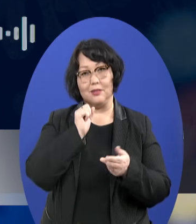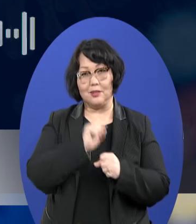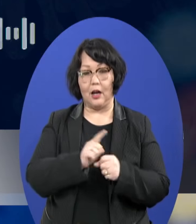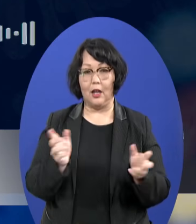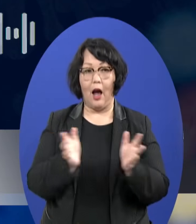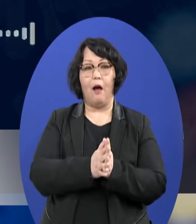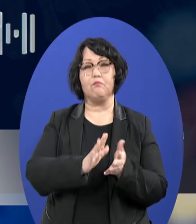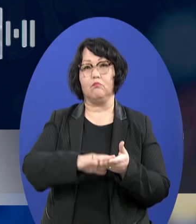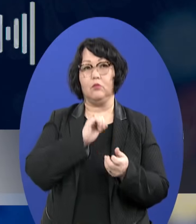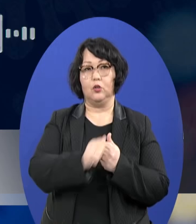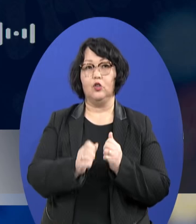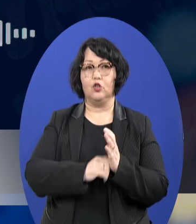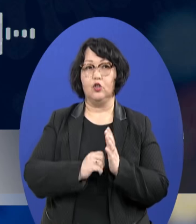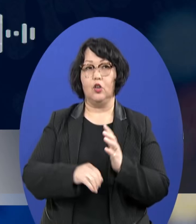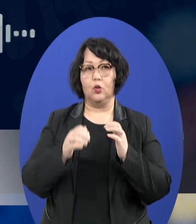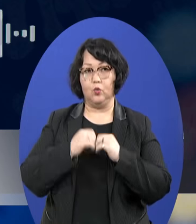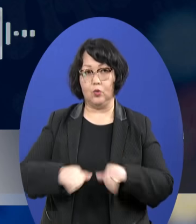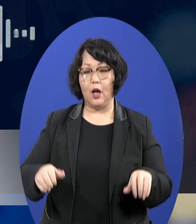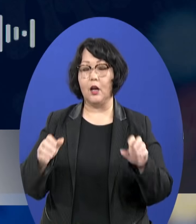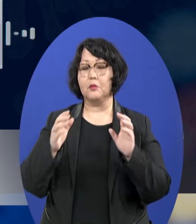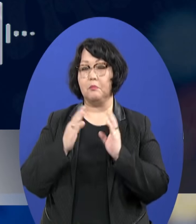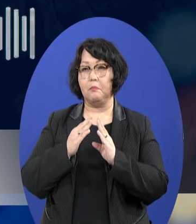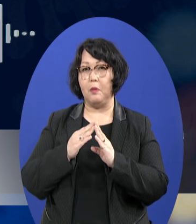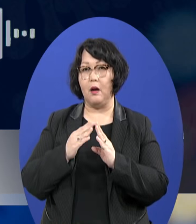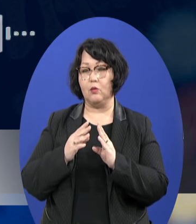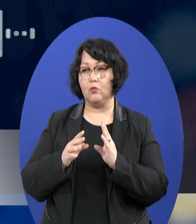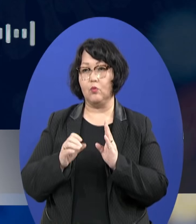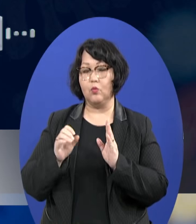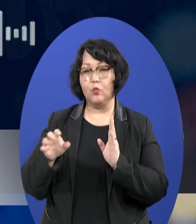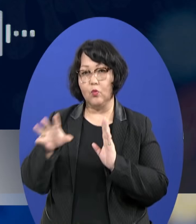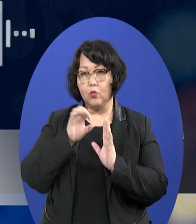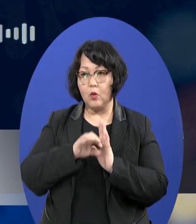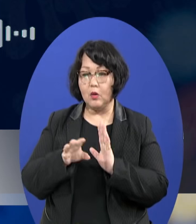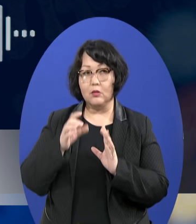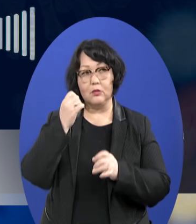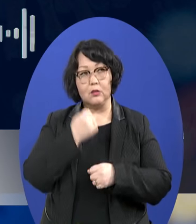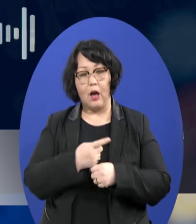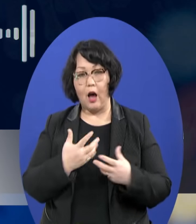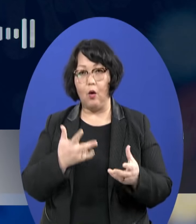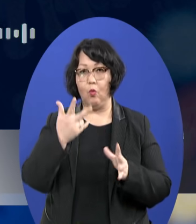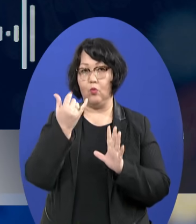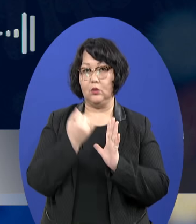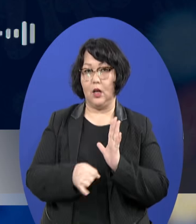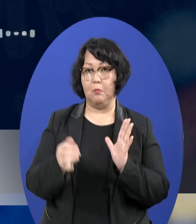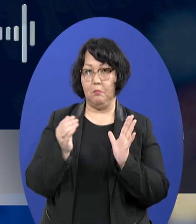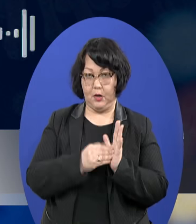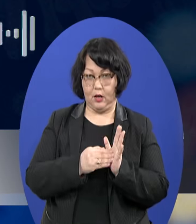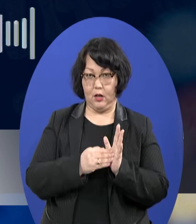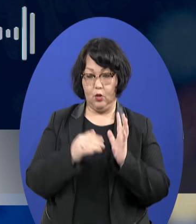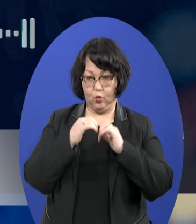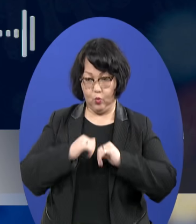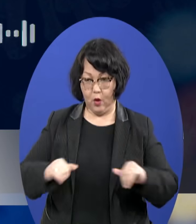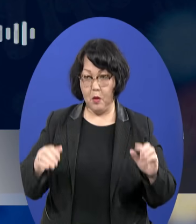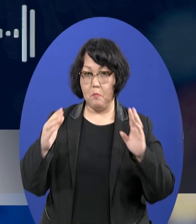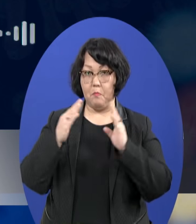тусгаарлах байрныхаа хүрэлцээнээс шалтгаалаад захиалах нислэгүүдийнхээ тоог гаргаж байгаа юм. 360 мянган төгрөг онцгой байдлын ерхий газрын